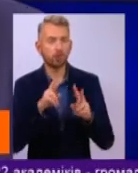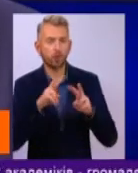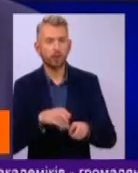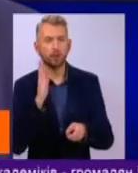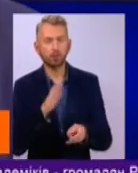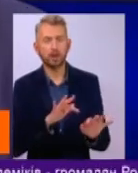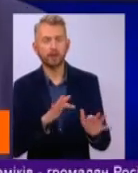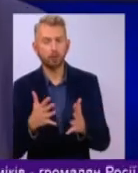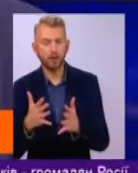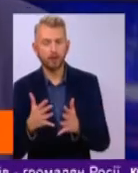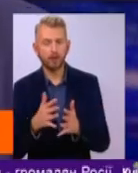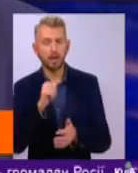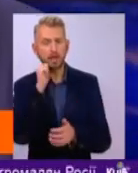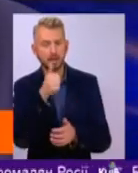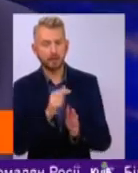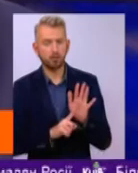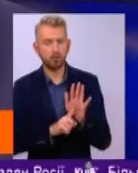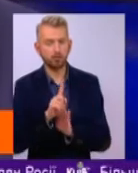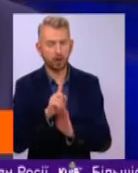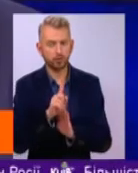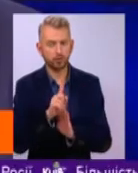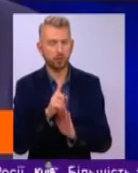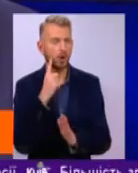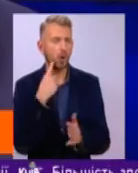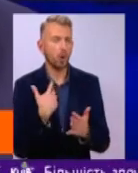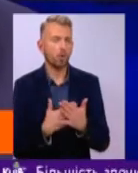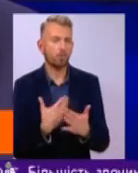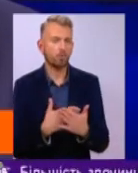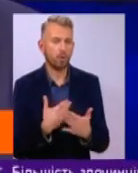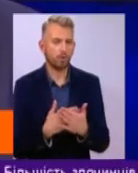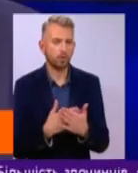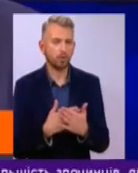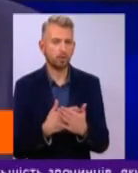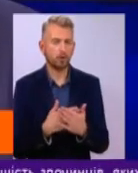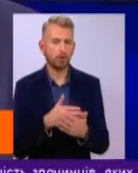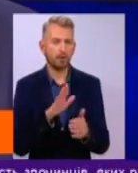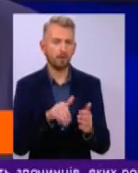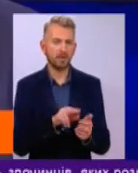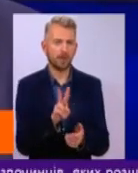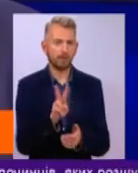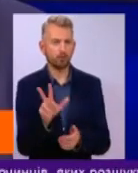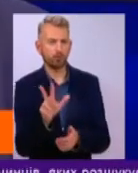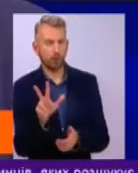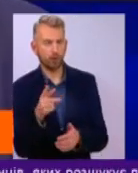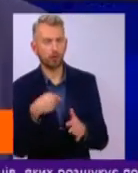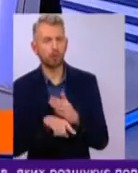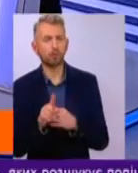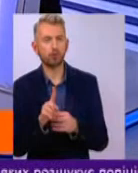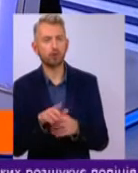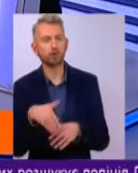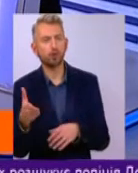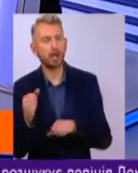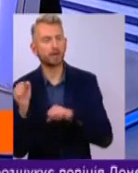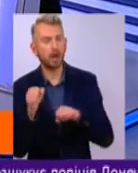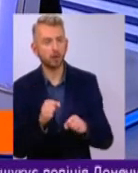буде відбуватися завтра, починаючи там умовно десь годину з другої, з третьої, тому що сторона